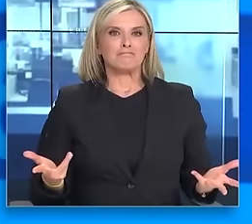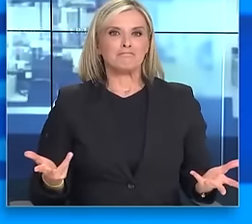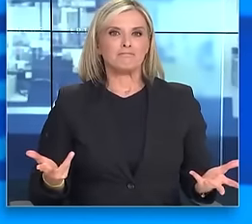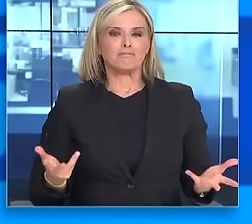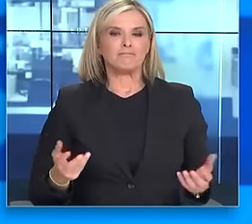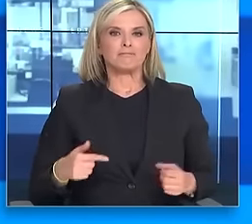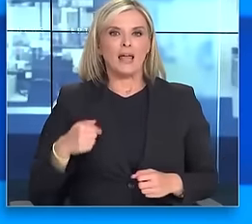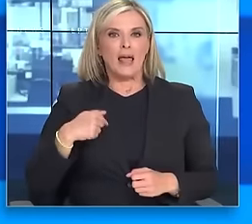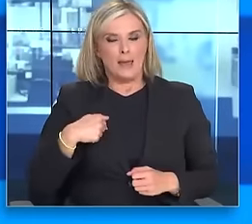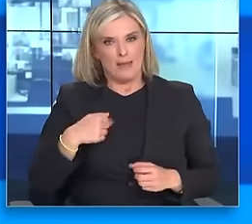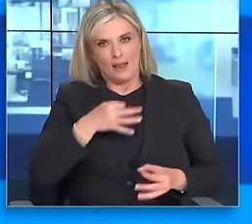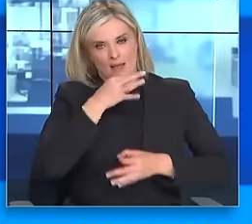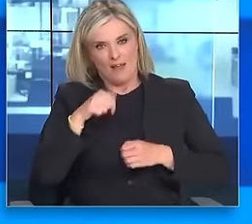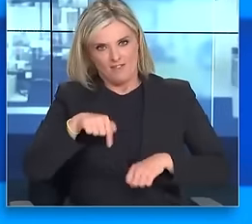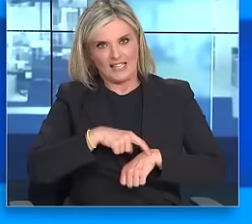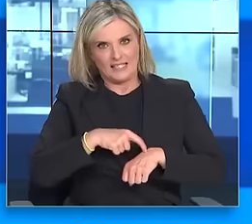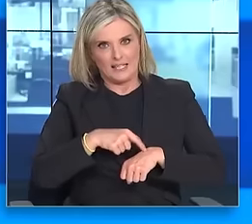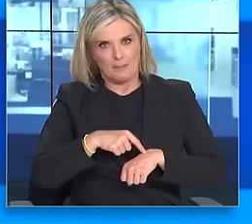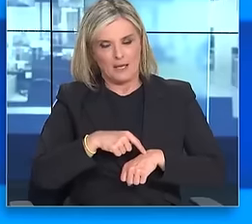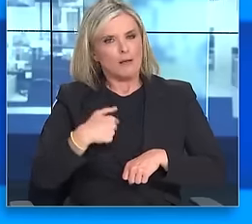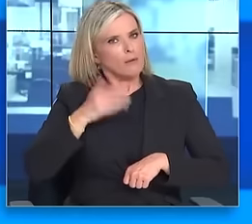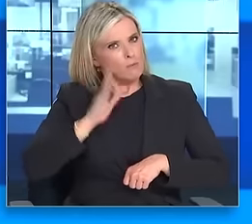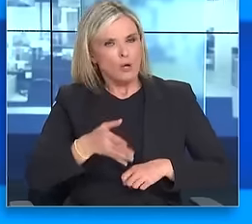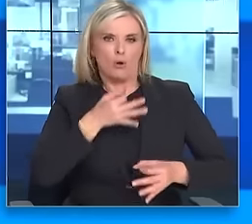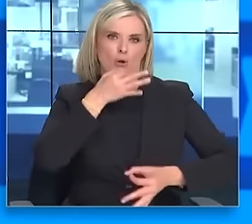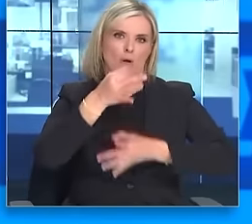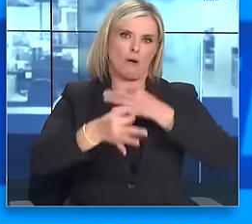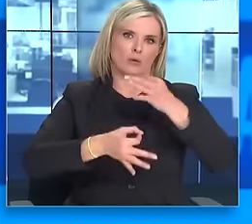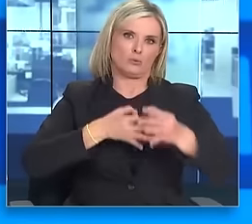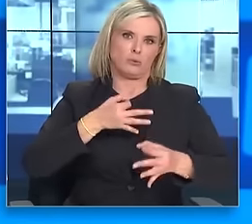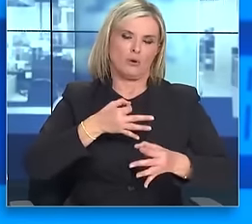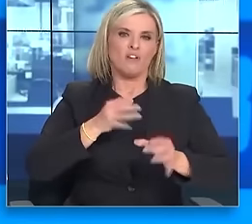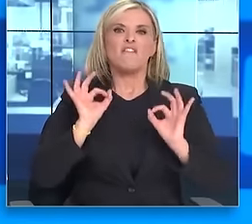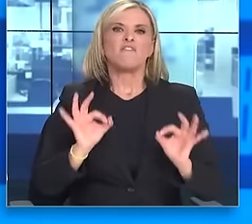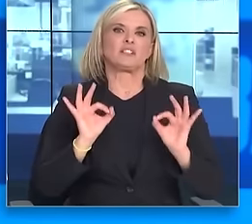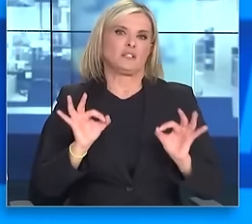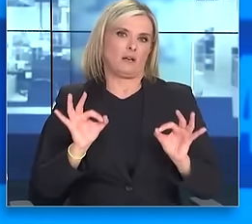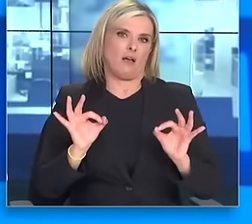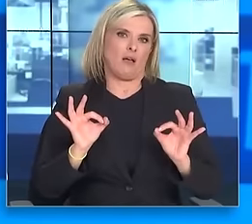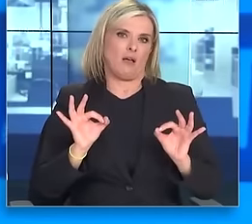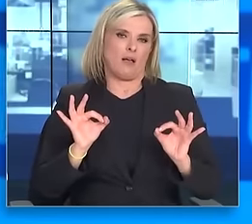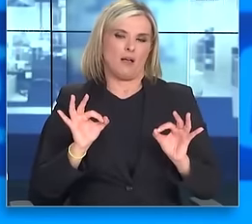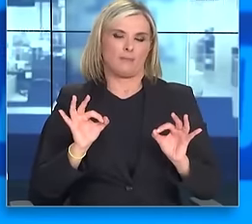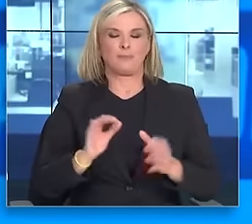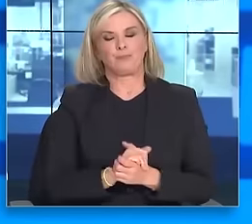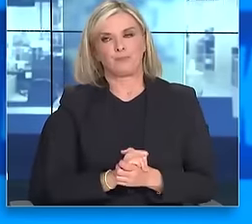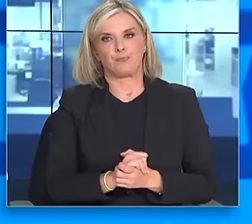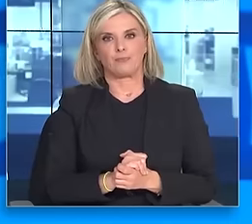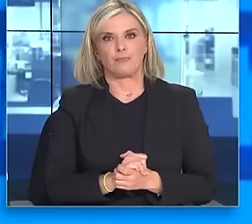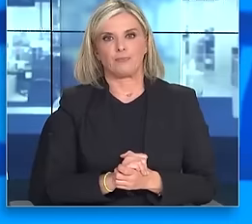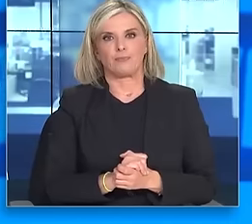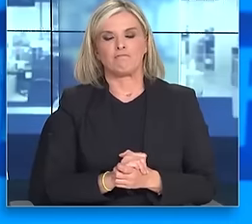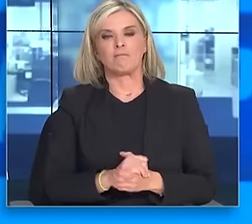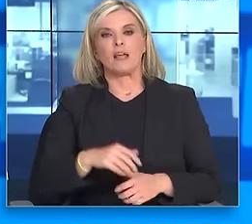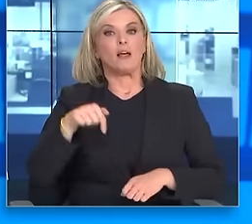Γιατί με βλέπετε διστακτικό να μιλήσω για κάτι το οποίο μπορεί στην πορεία να είναι απολύτως προφανές. Γιατί το βρίσκω και λίγο αλαζονικό. 10 μήνες μετά